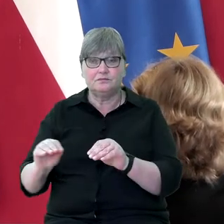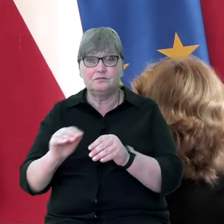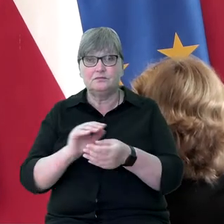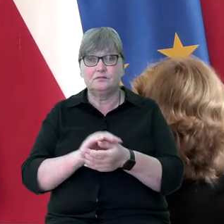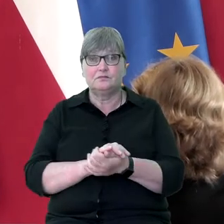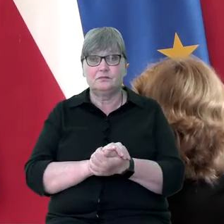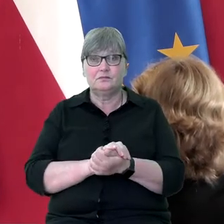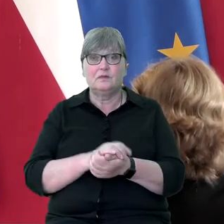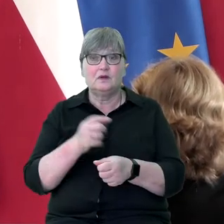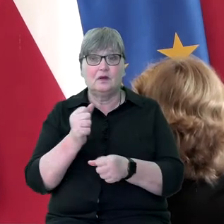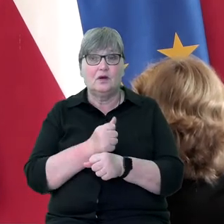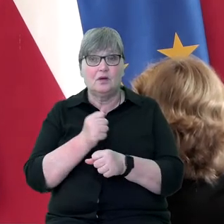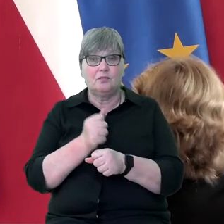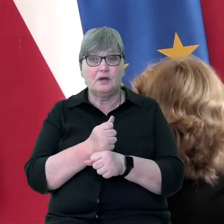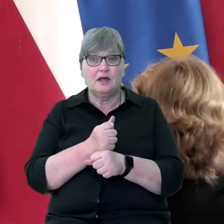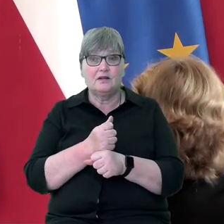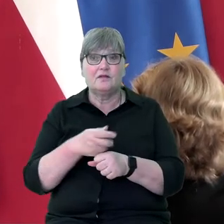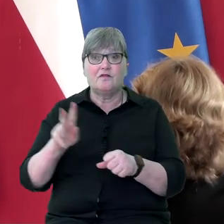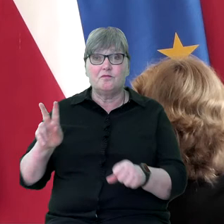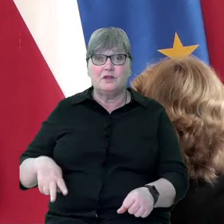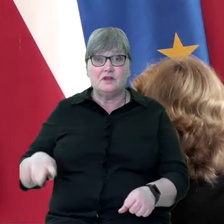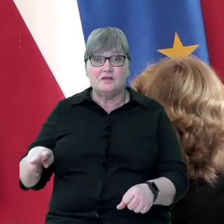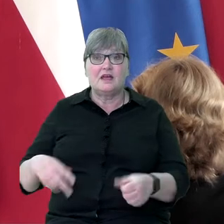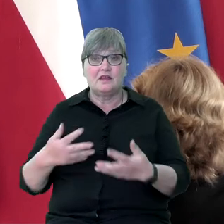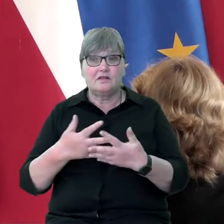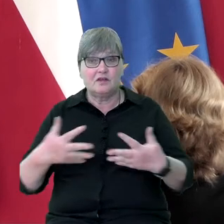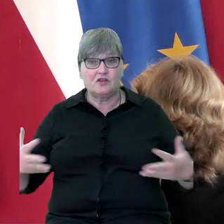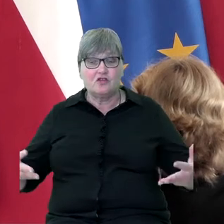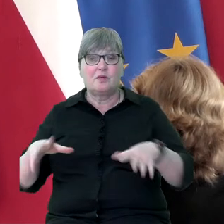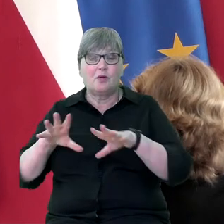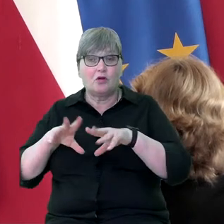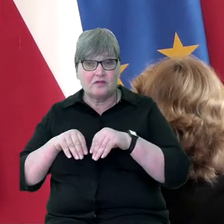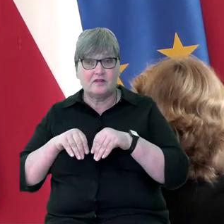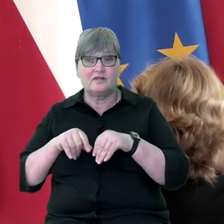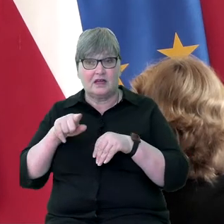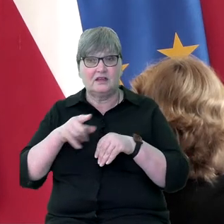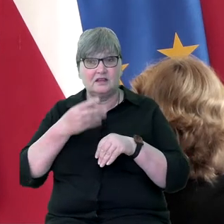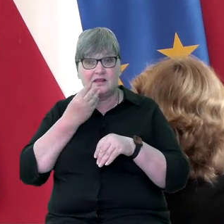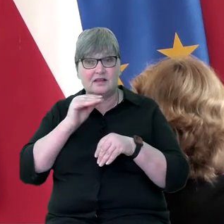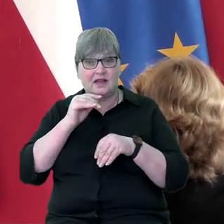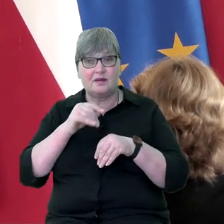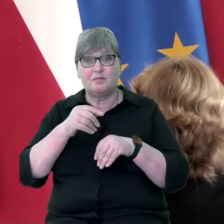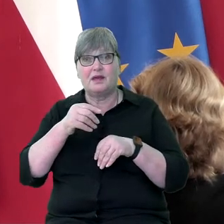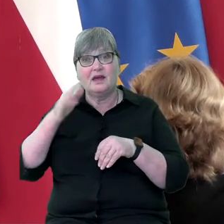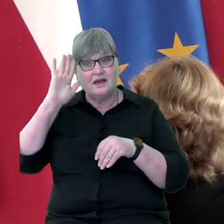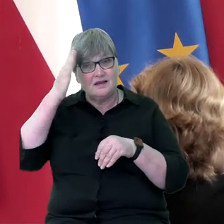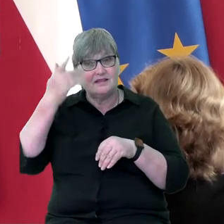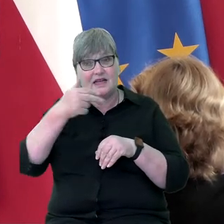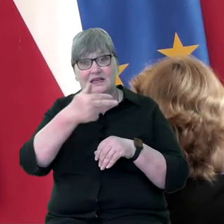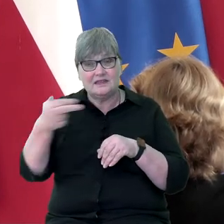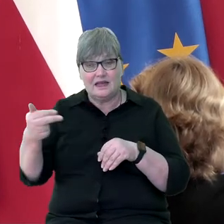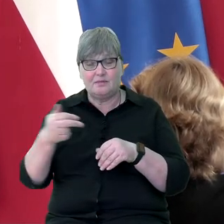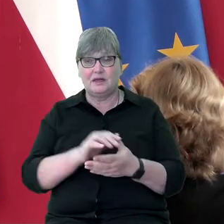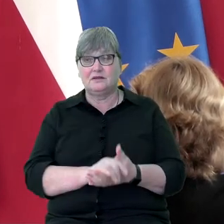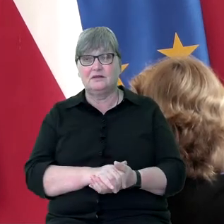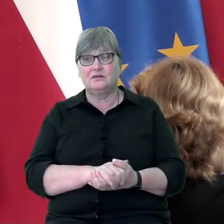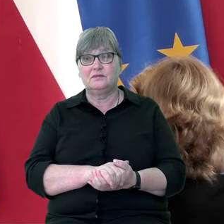przechodziły do pracy w Ministerstwie Ziem Odzyskanych, to jest najlepiej znany element, ale no też można powiedzieć, że nie byłoby